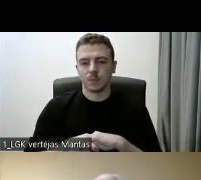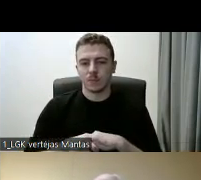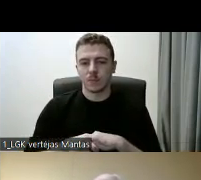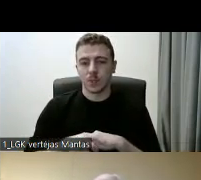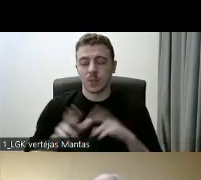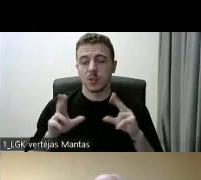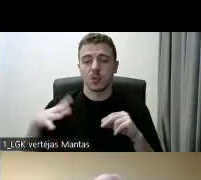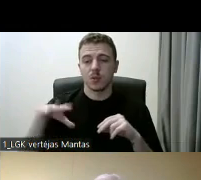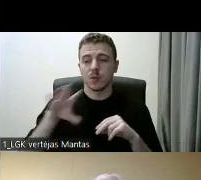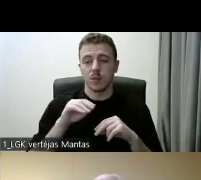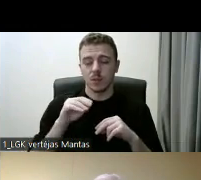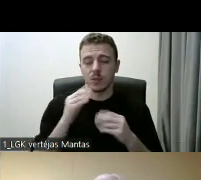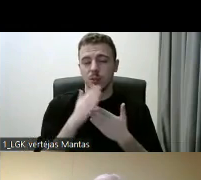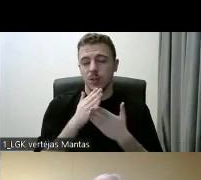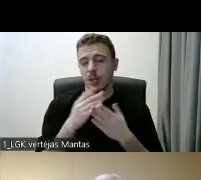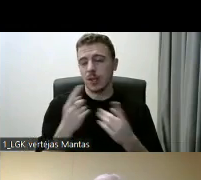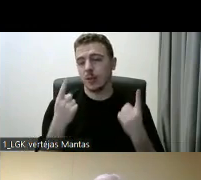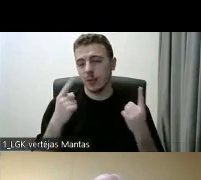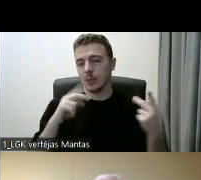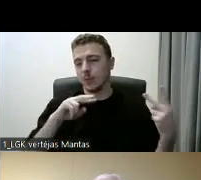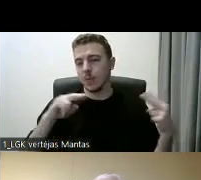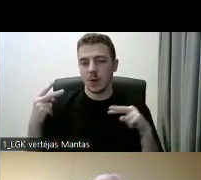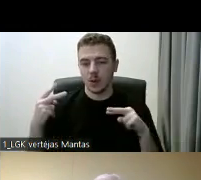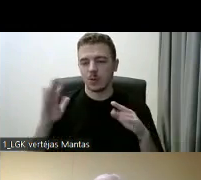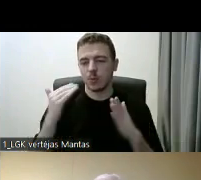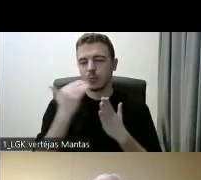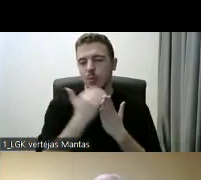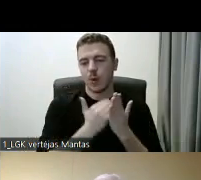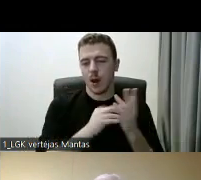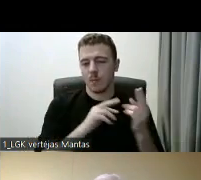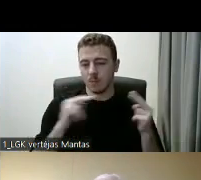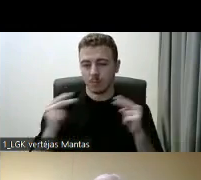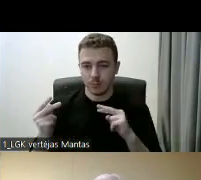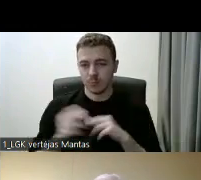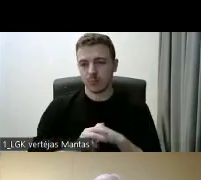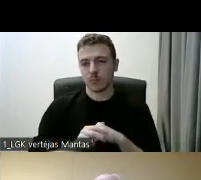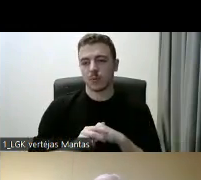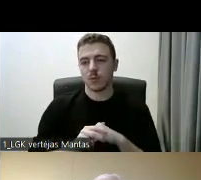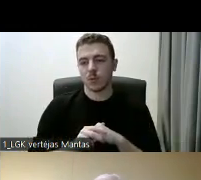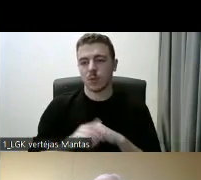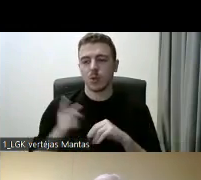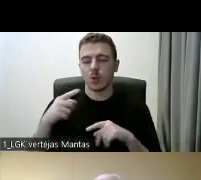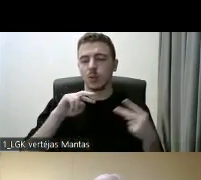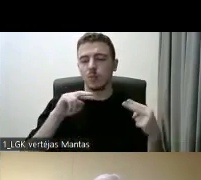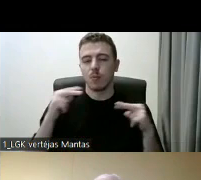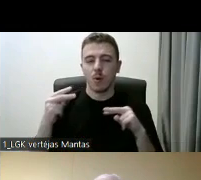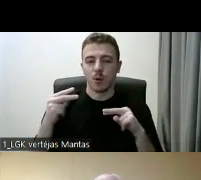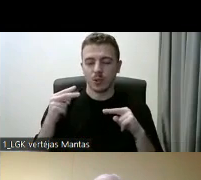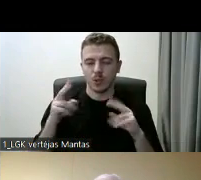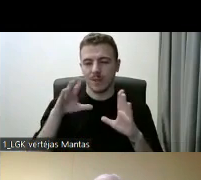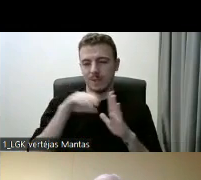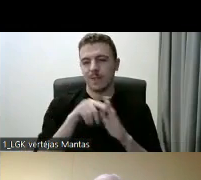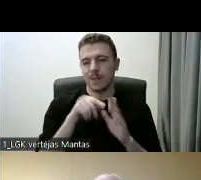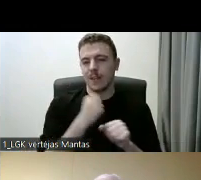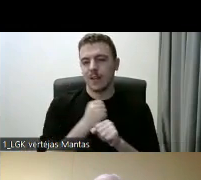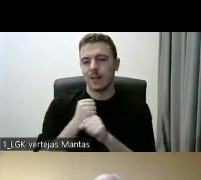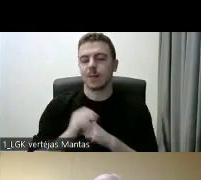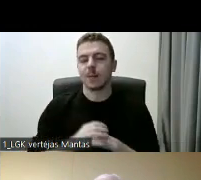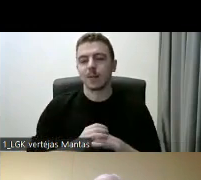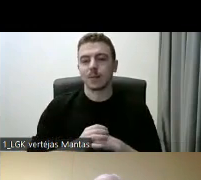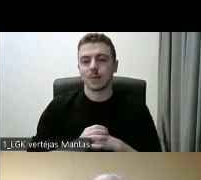patirėte didžiulius pokyčius, bus keičiama jūsų ugdymo programa. Jūs esate to pokyčio ar pokyčių dalis, nesvarbu, kokie